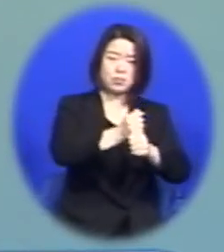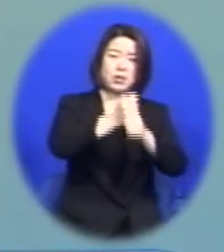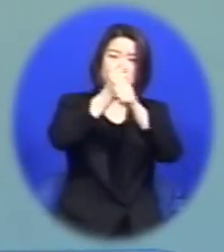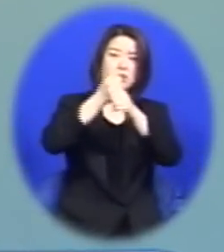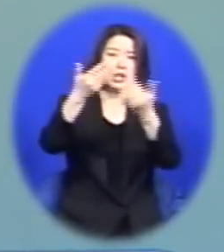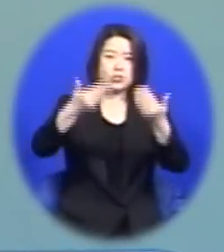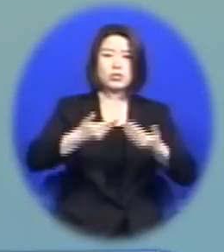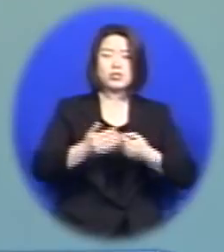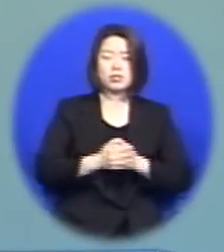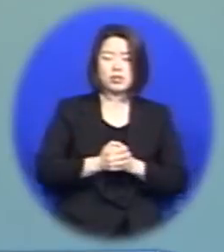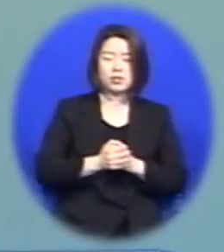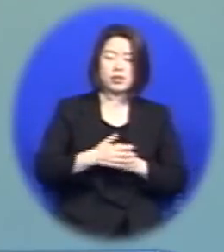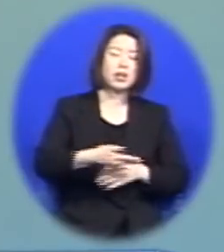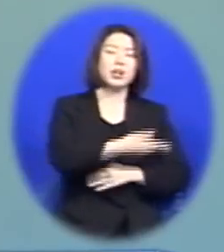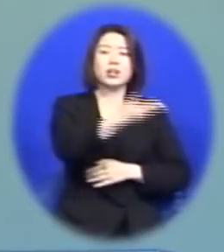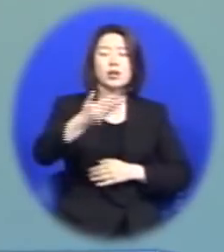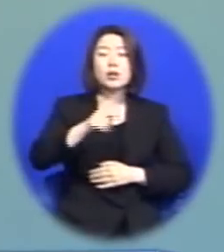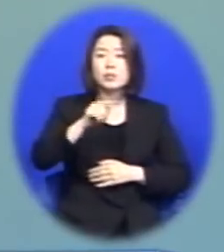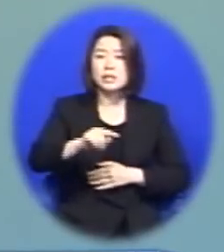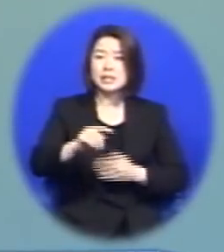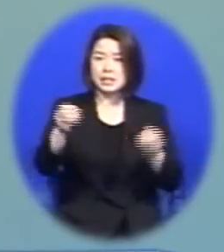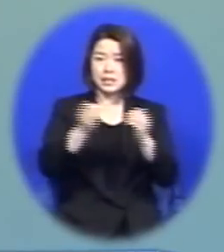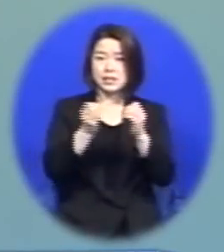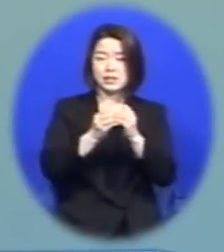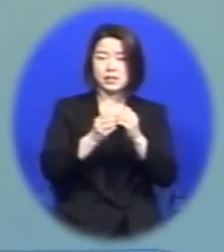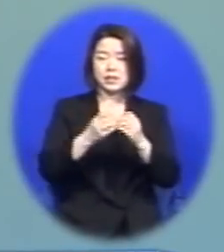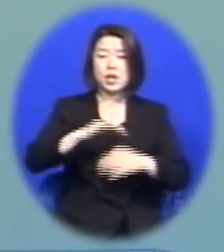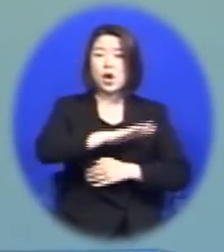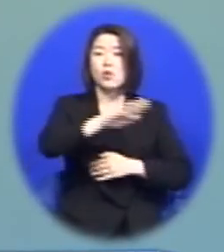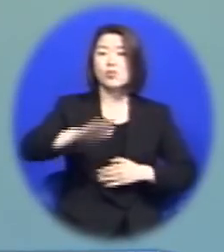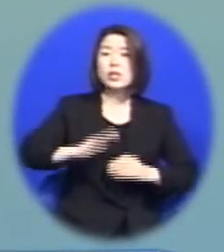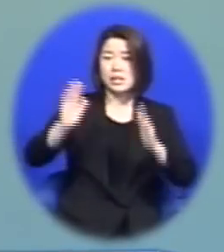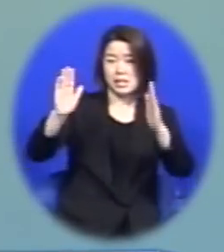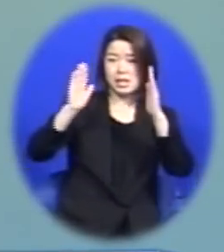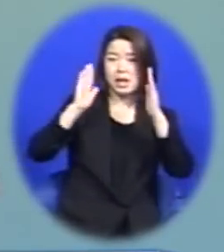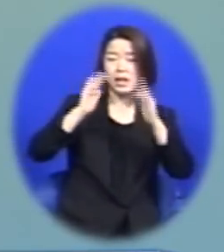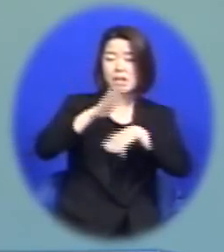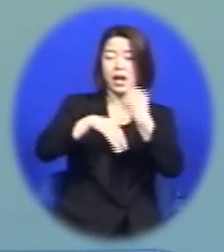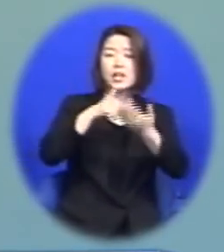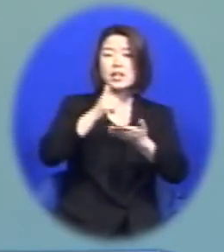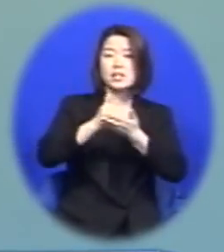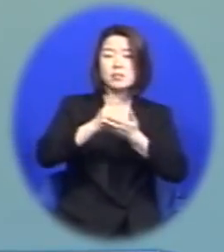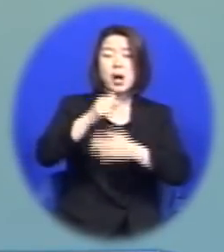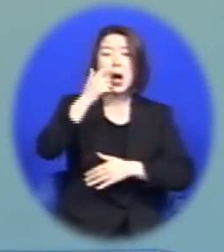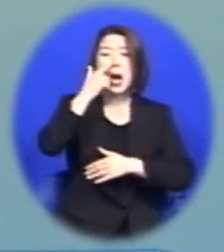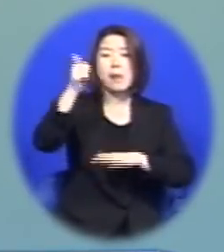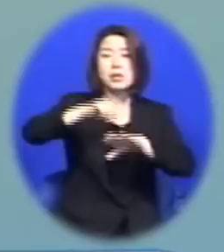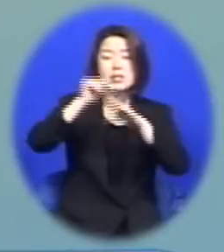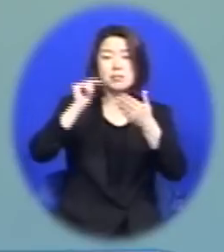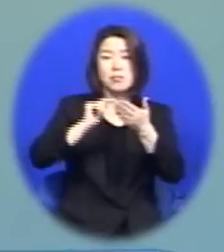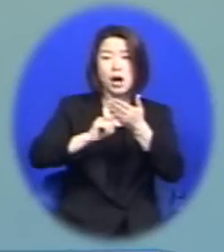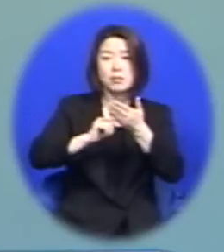여러분이 그리 우리를 향한 아버지 하나님의 마음 인주 모르시겠습니까